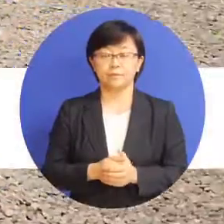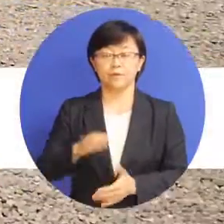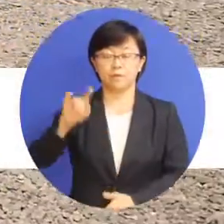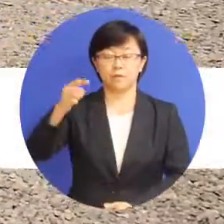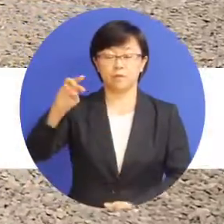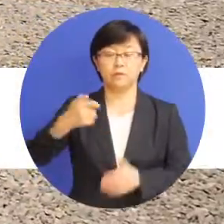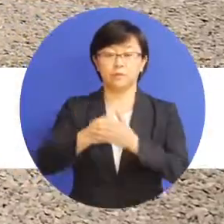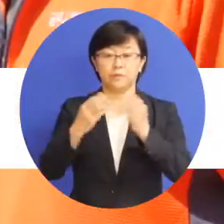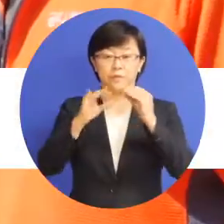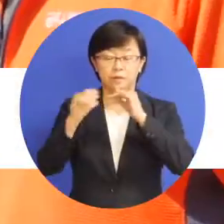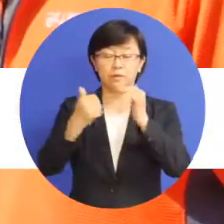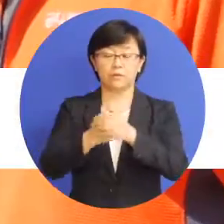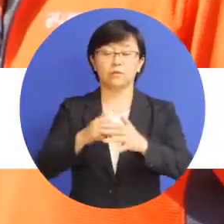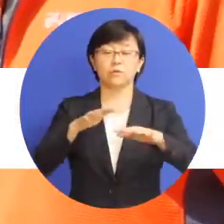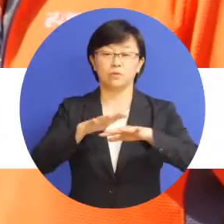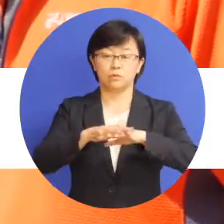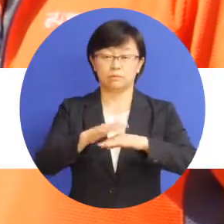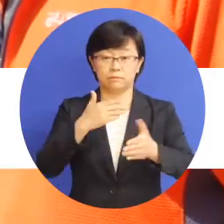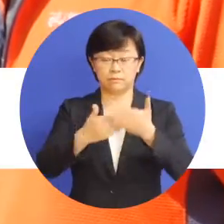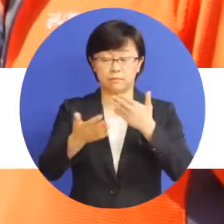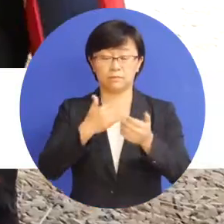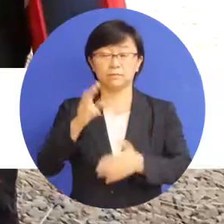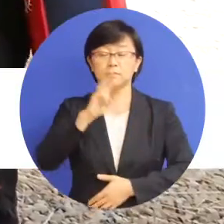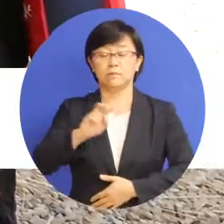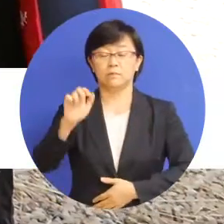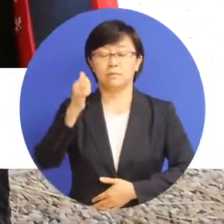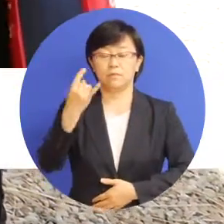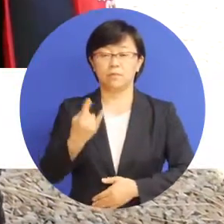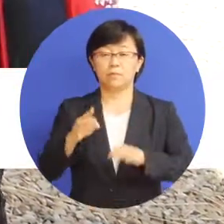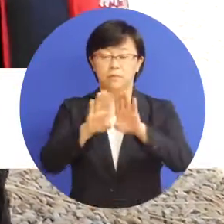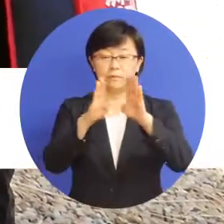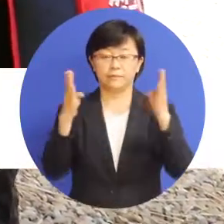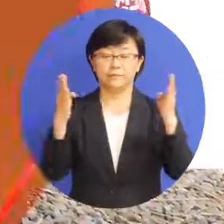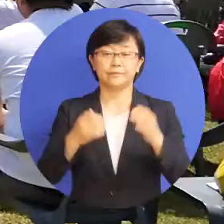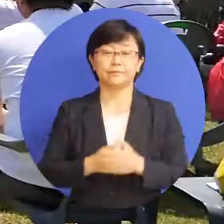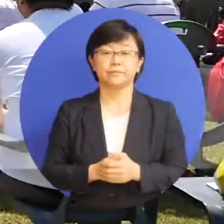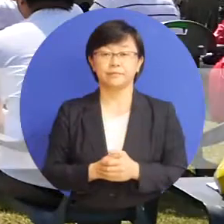버들피디와 함께하는 농촌체험과 작은 음악회가 열렸습니다.